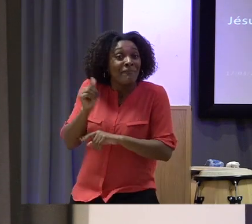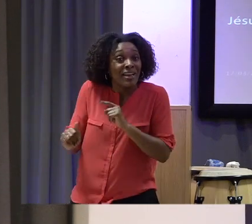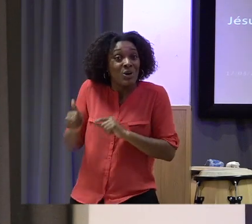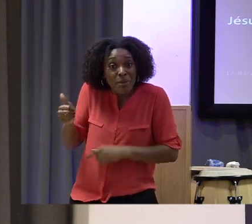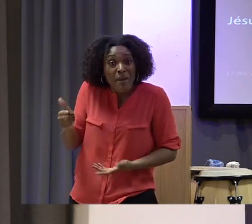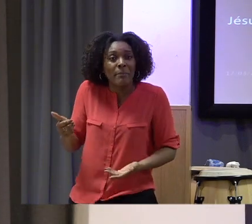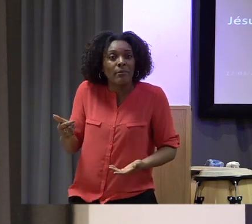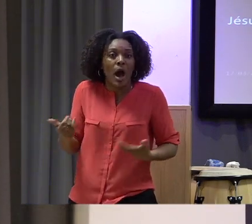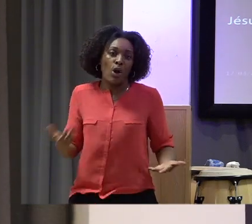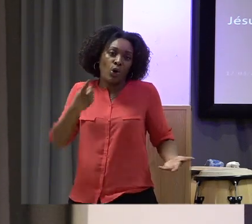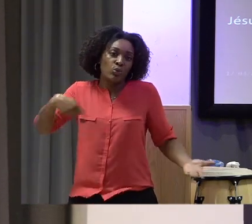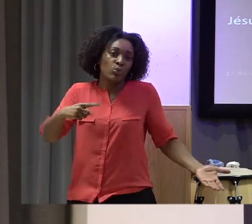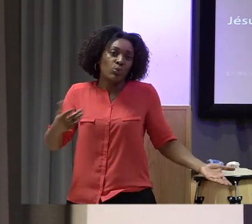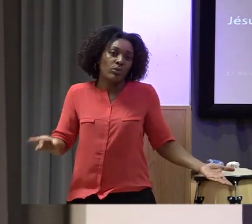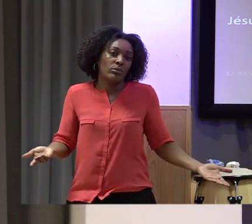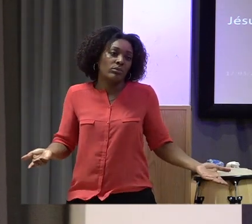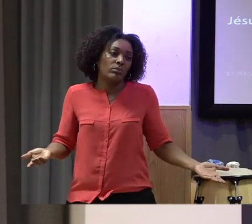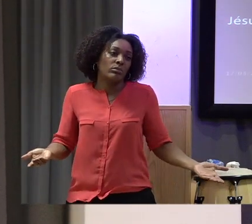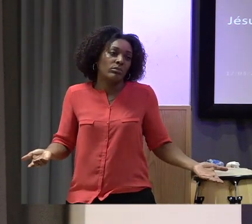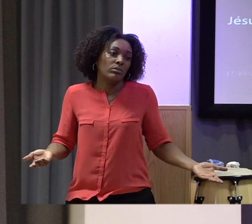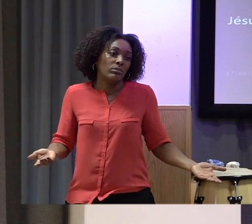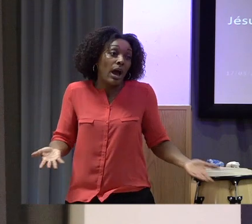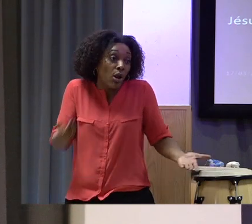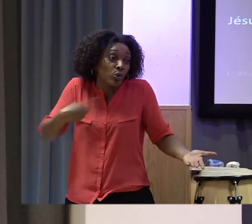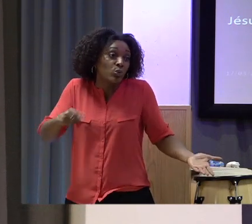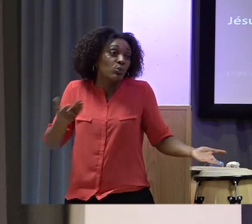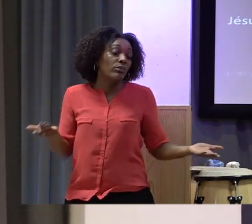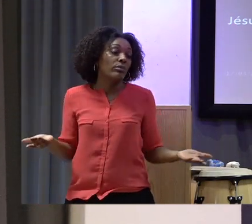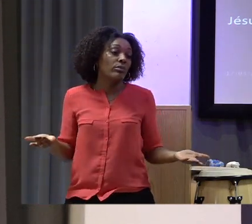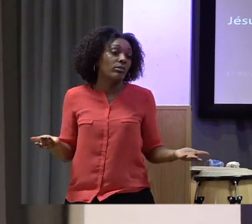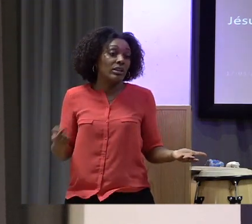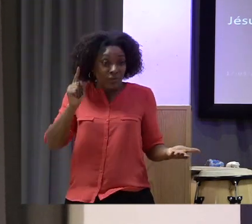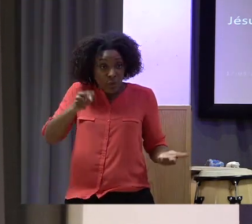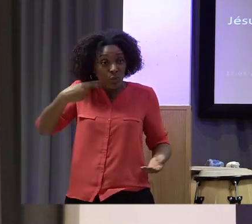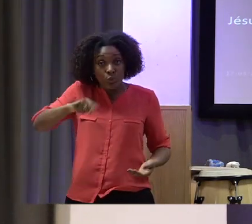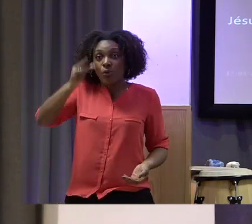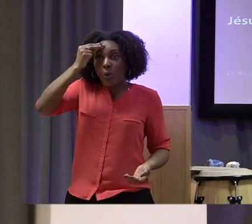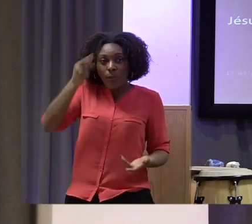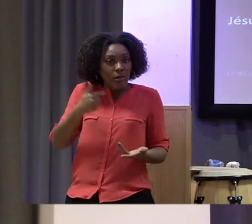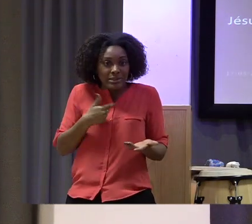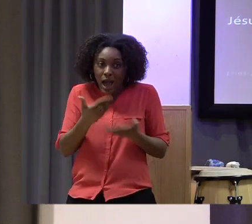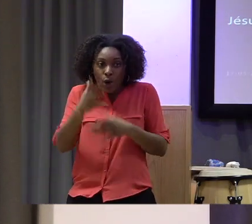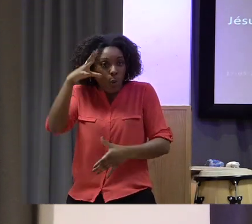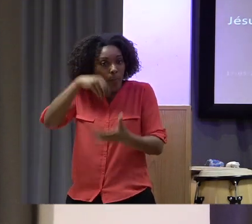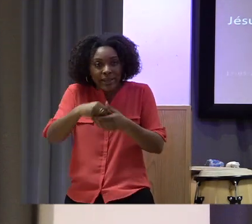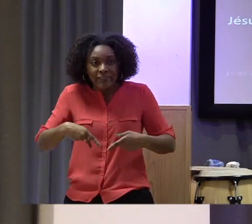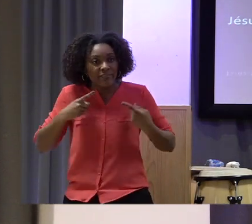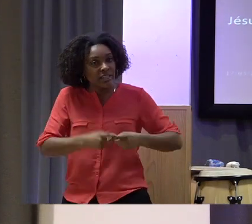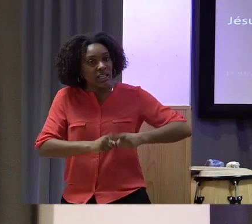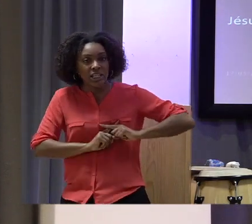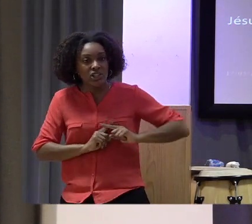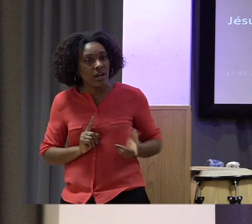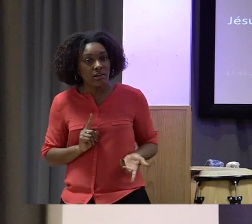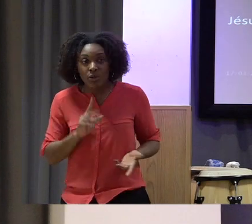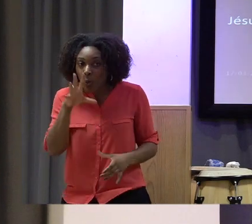c'est un message important pour nous, parce que nous devons comprendre que l'épreuve de la foi fait partie intégrante du